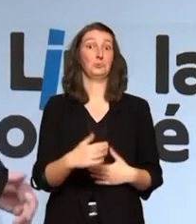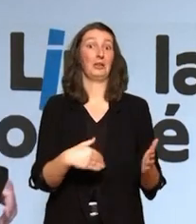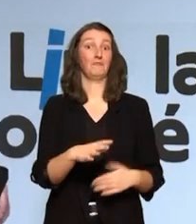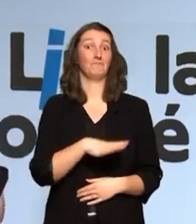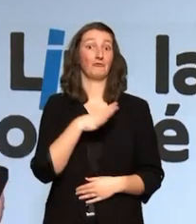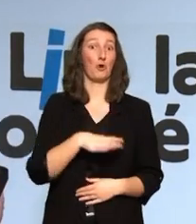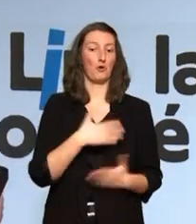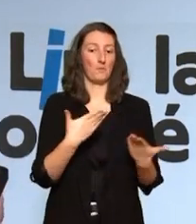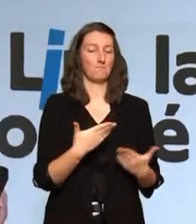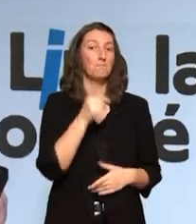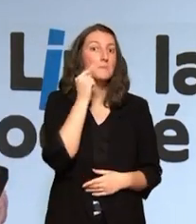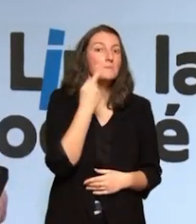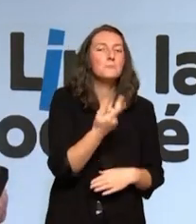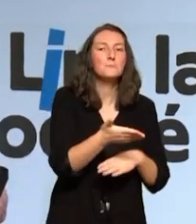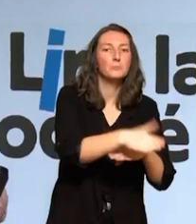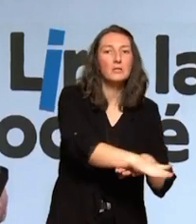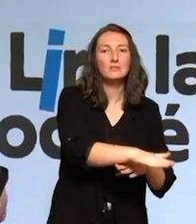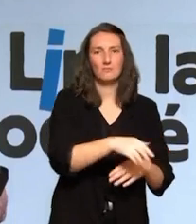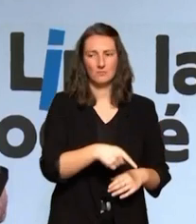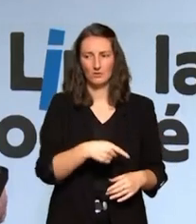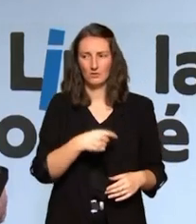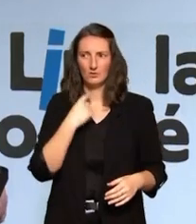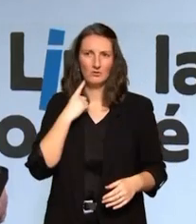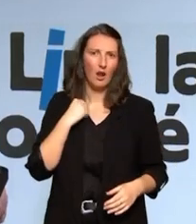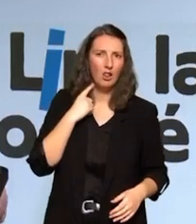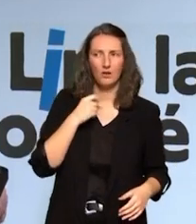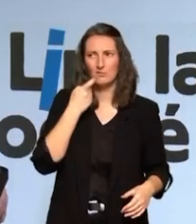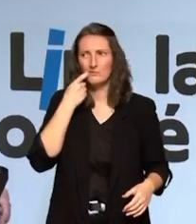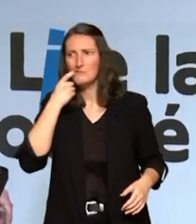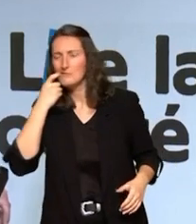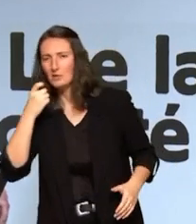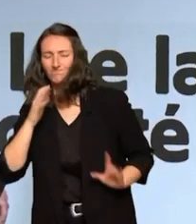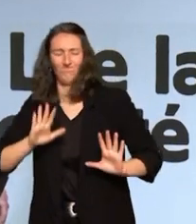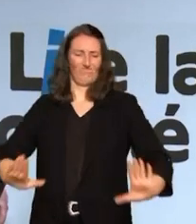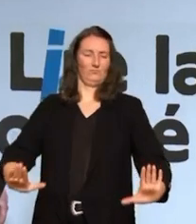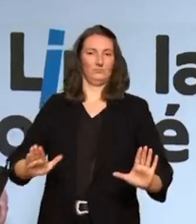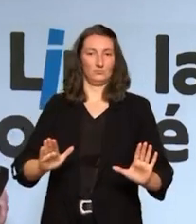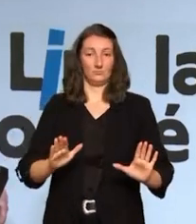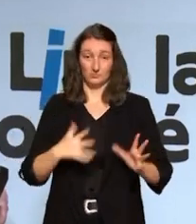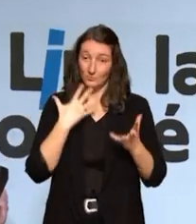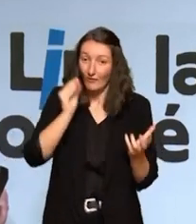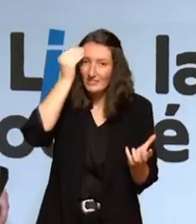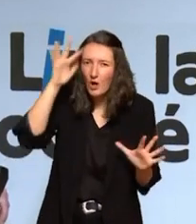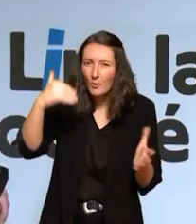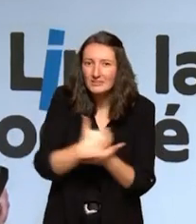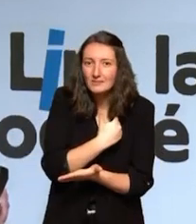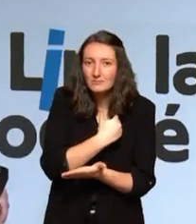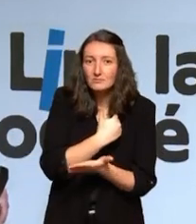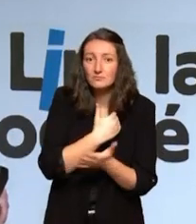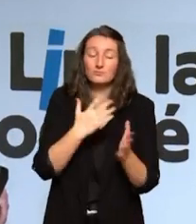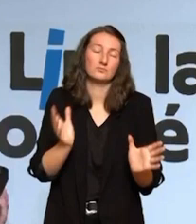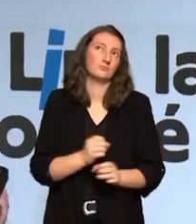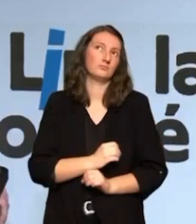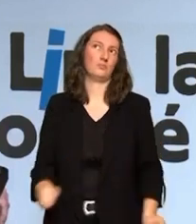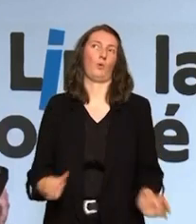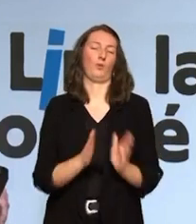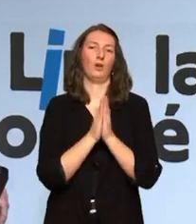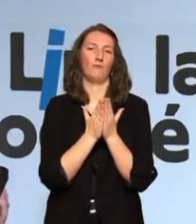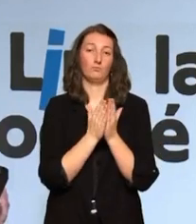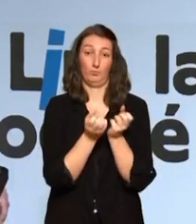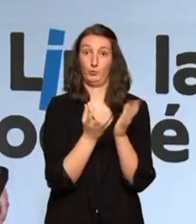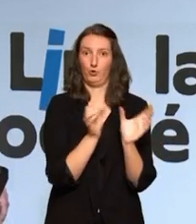de son père, et son combat contre l'alcool et contre l'alcoolisme, lisez ce merveilleux roman sur plusieurs tomes